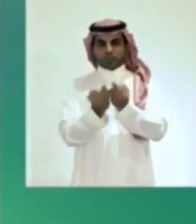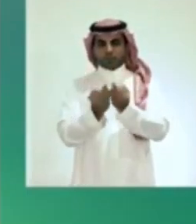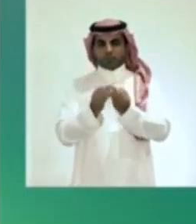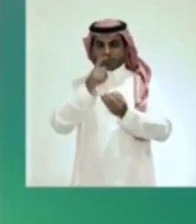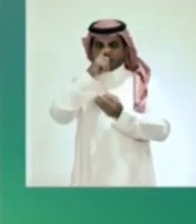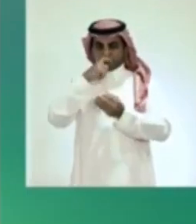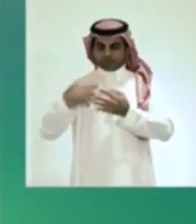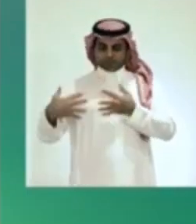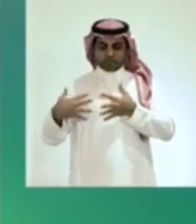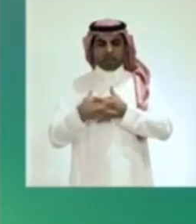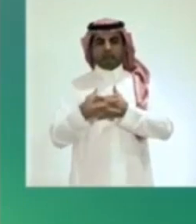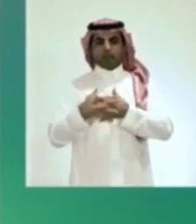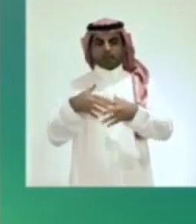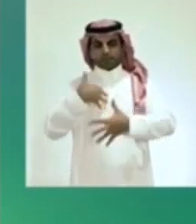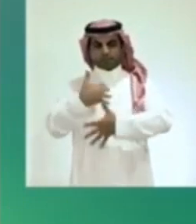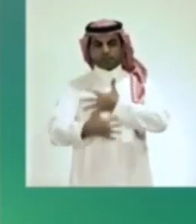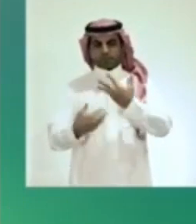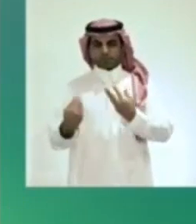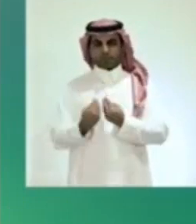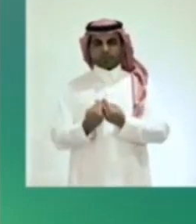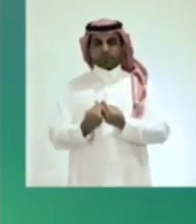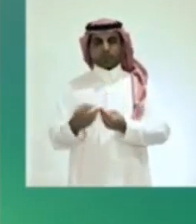أن يساند هذه الجهود.